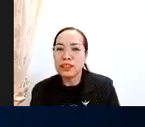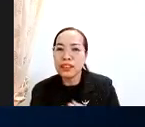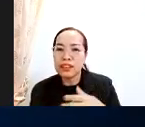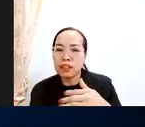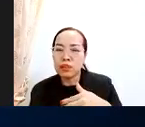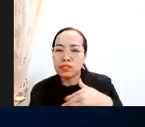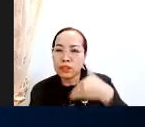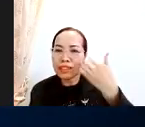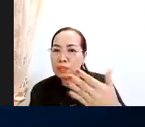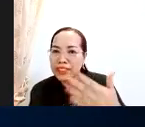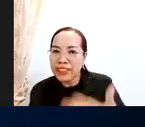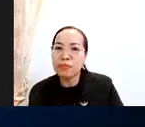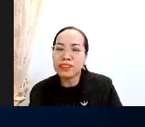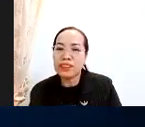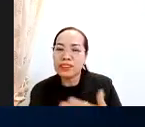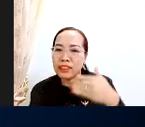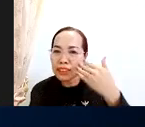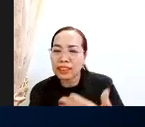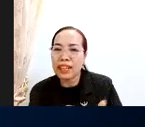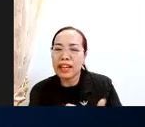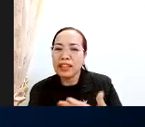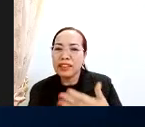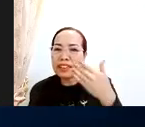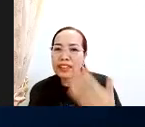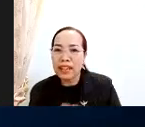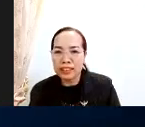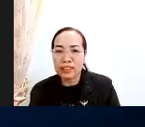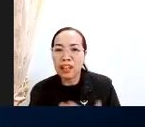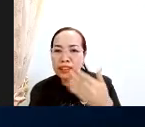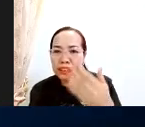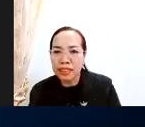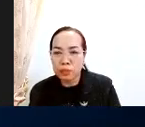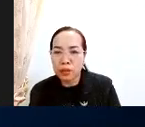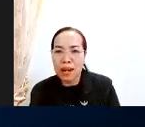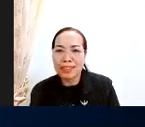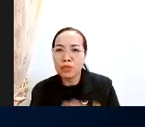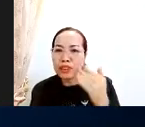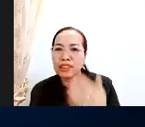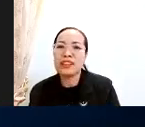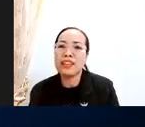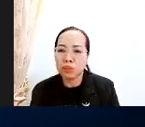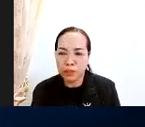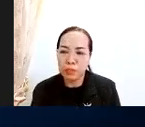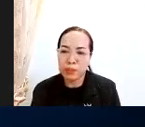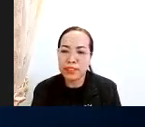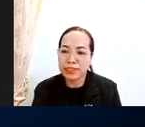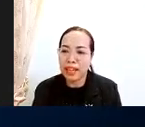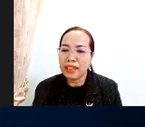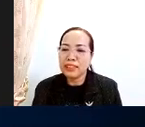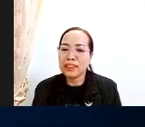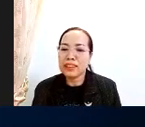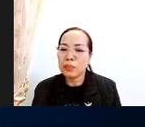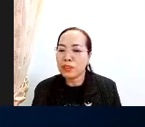bỏ dương nơi không ở sắp tạm nhiên bỏ dương dương kết tha dương lần ai từ đó dương lần ai vừa ba nút dương lần lên rồi vừa rồi vậy